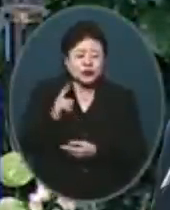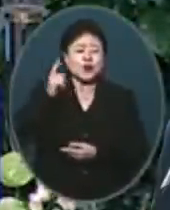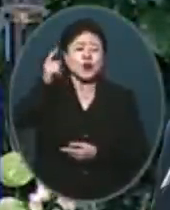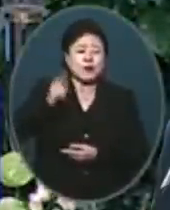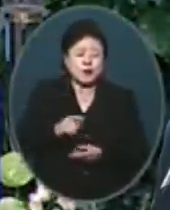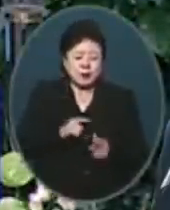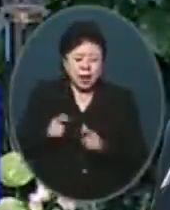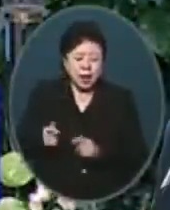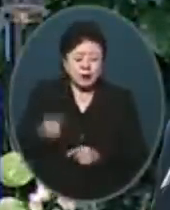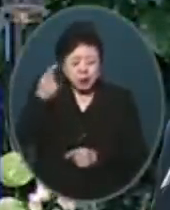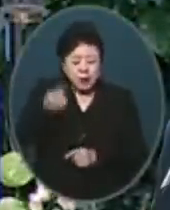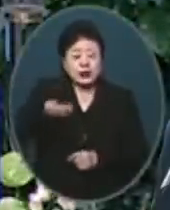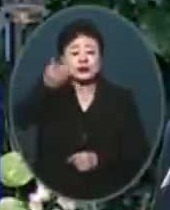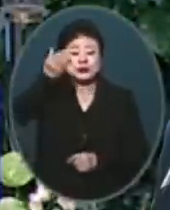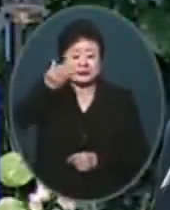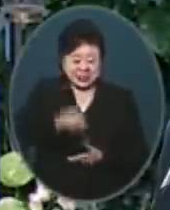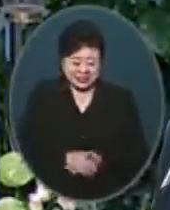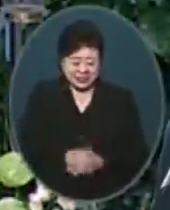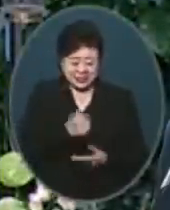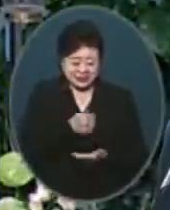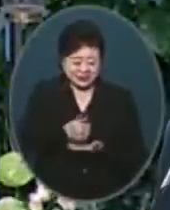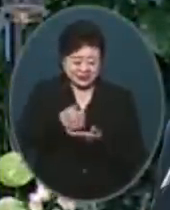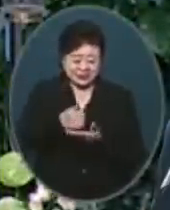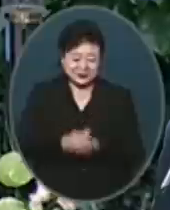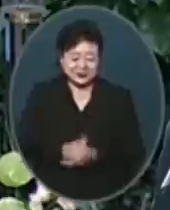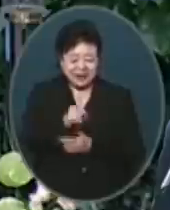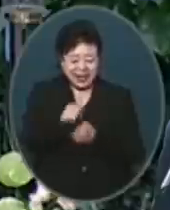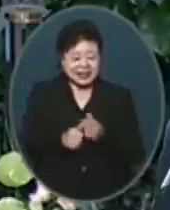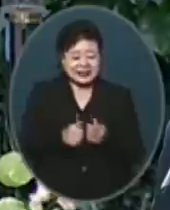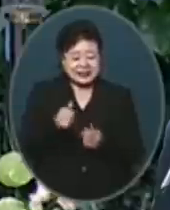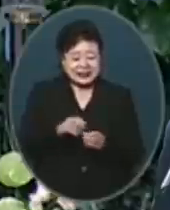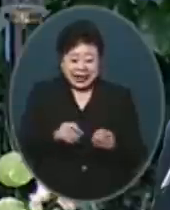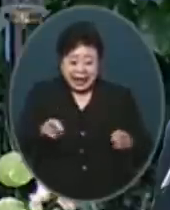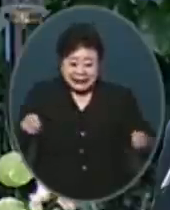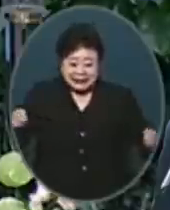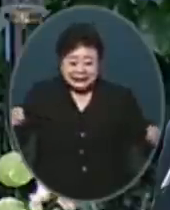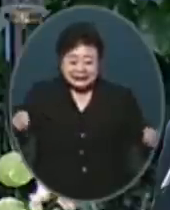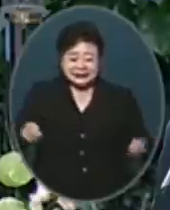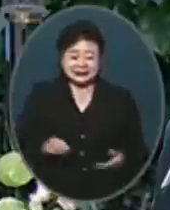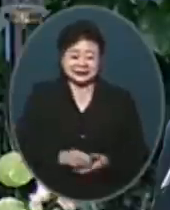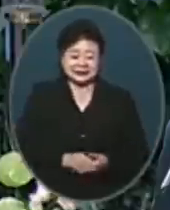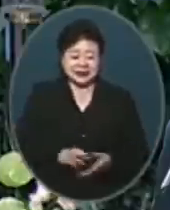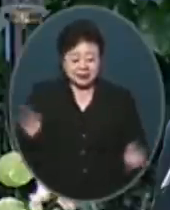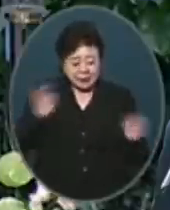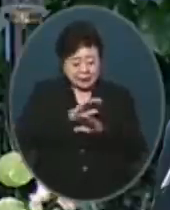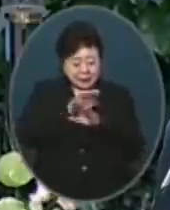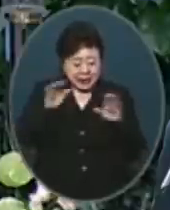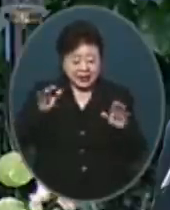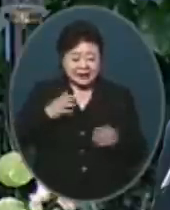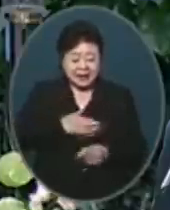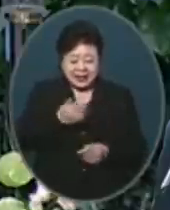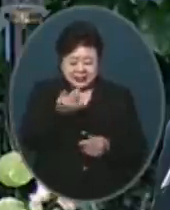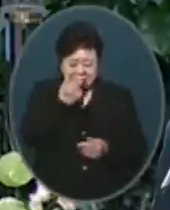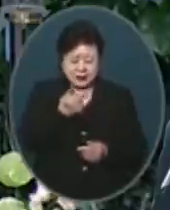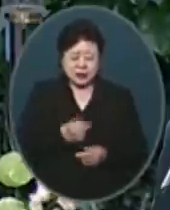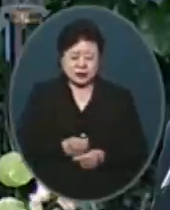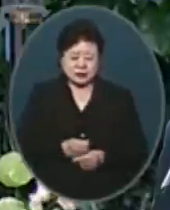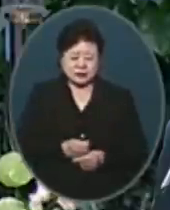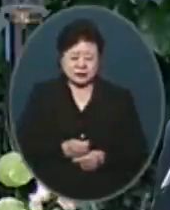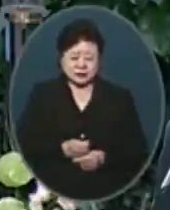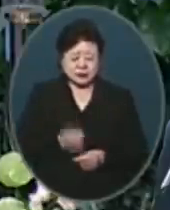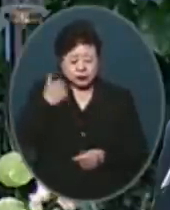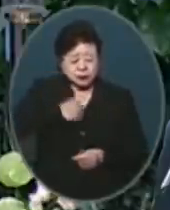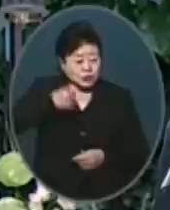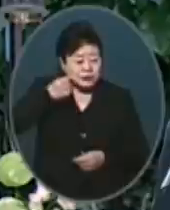만물의 머리이십니다. 하늘, 땅, 밤, 낮, 나의 생명이 누구의